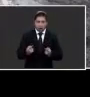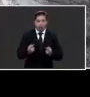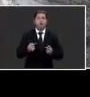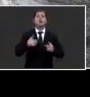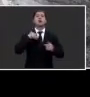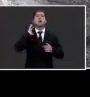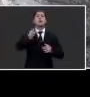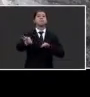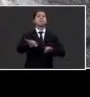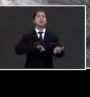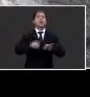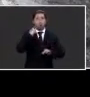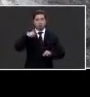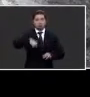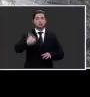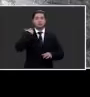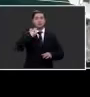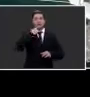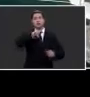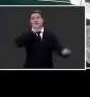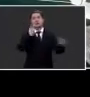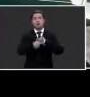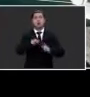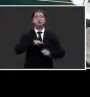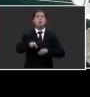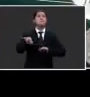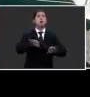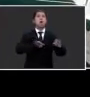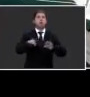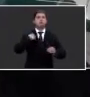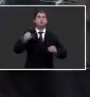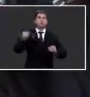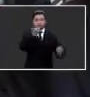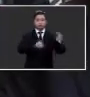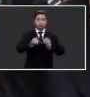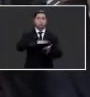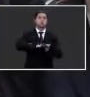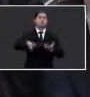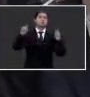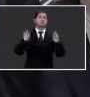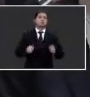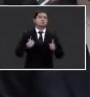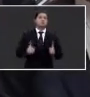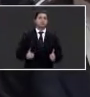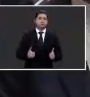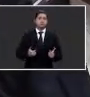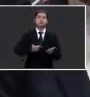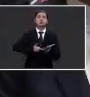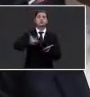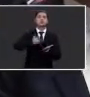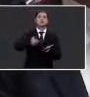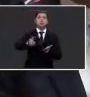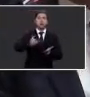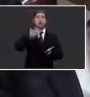eylem planımızı Bu yıl yenileyerek yol haritamızı oluşturduk çiftçilerimizin de